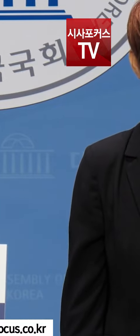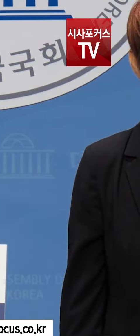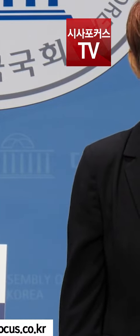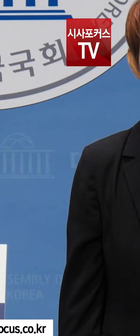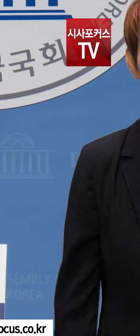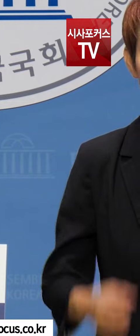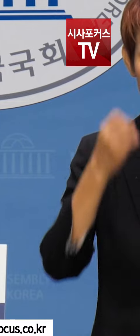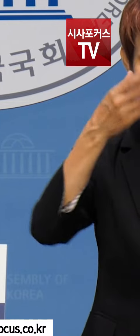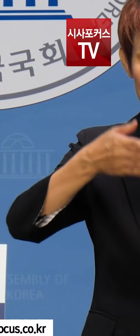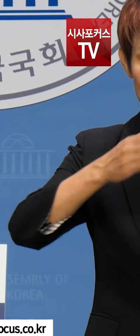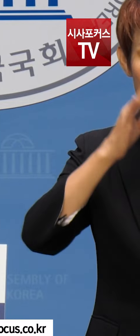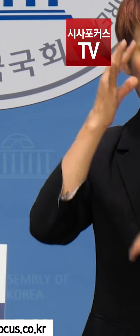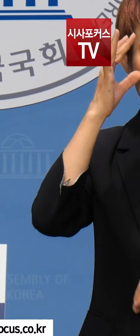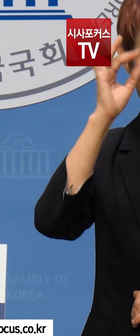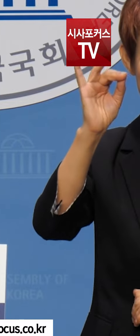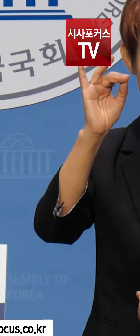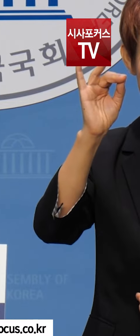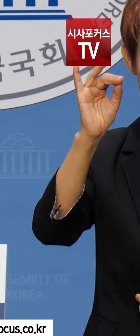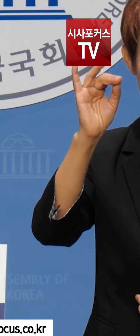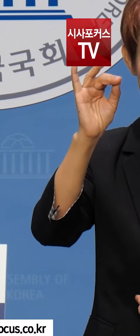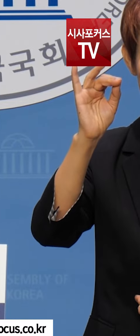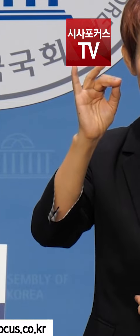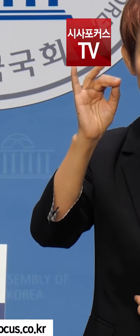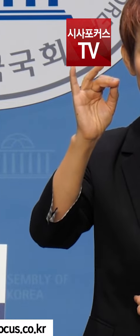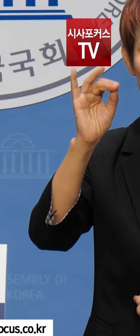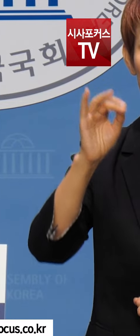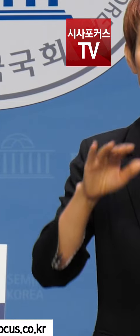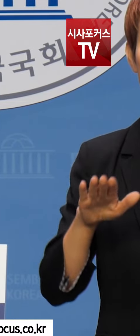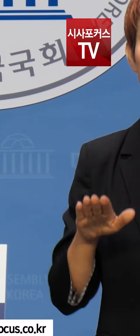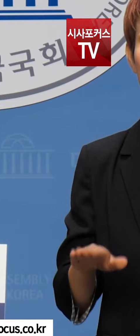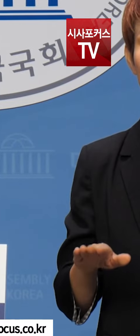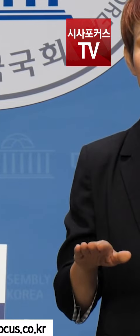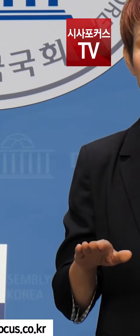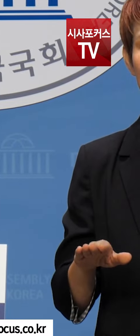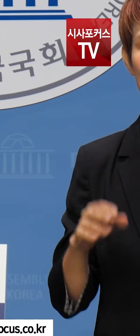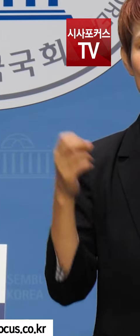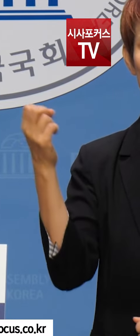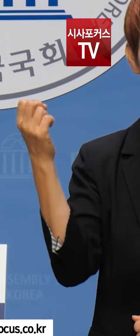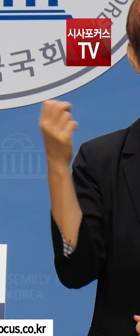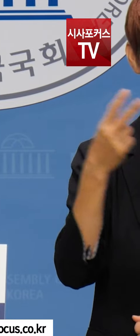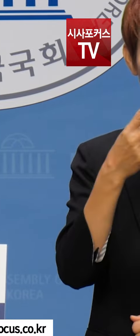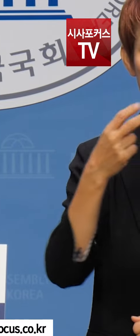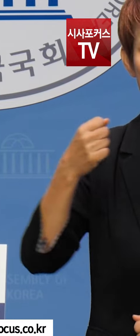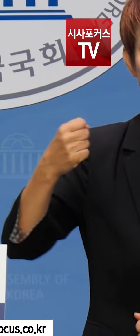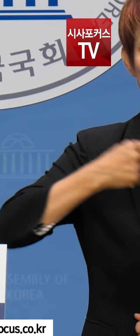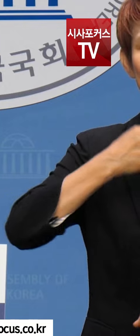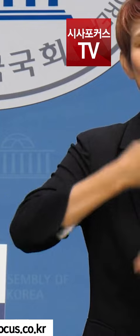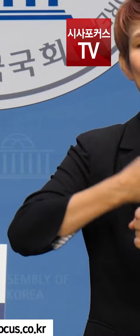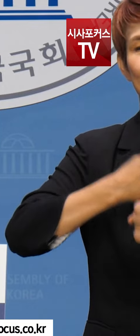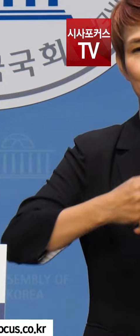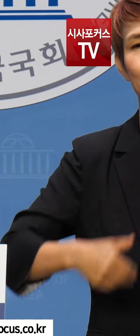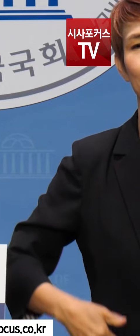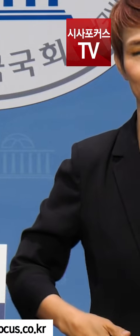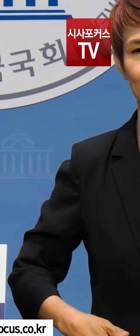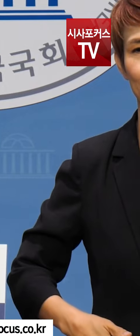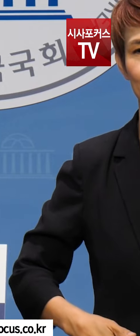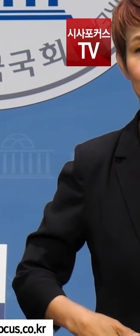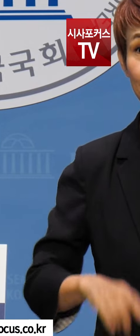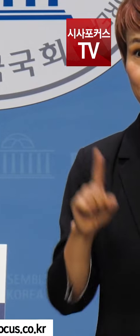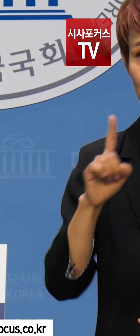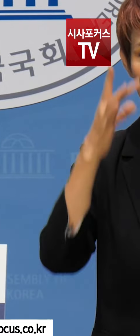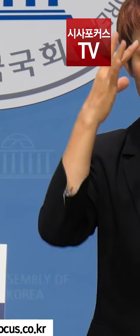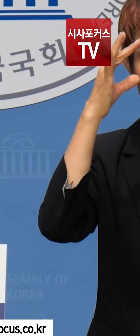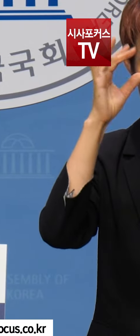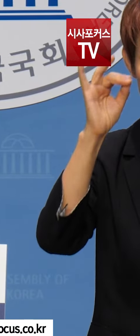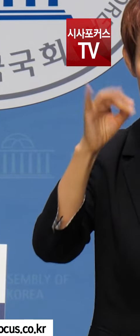창당 100일이 지났습니다. 이제 우리는 또 하나의 무기를 들어야 합니다. 100일